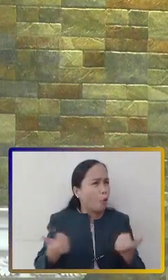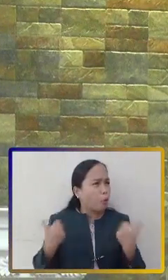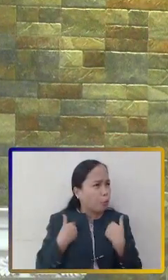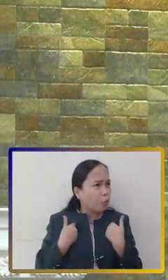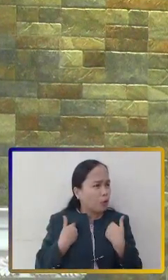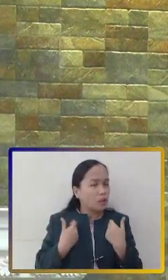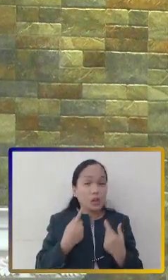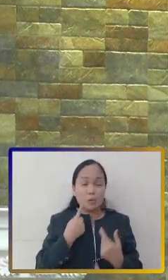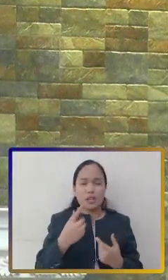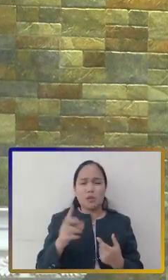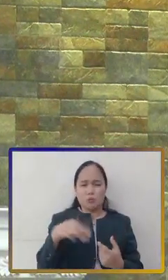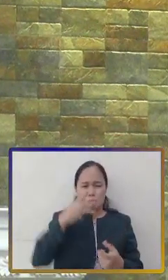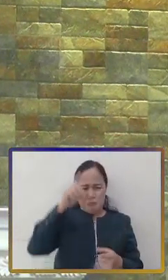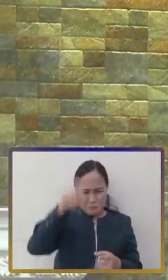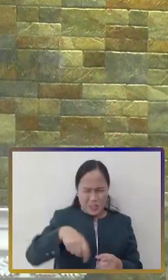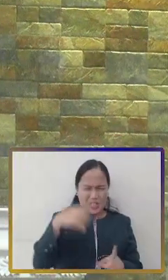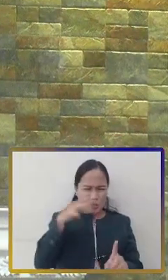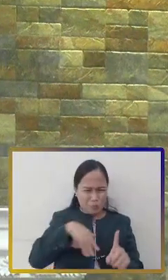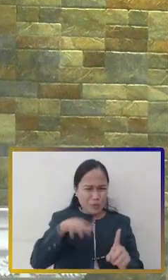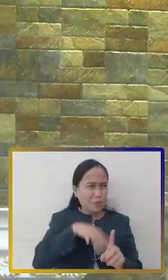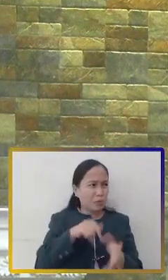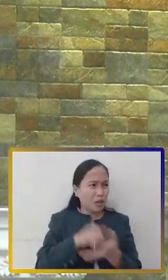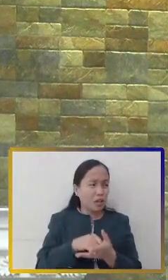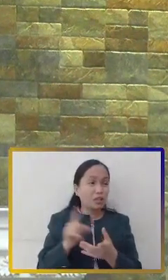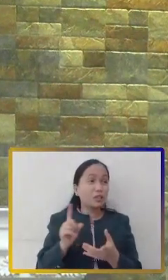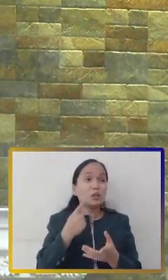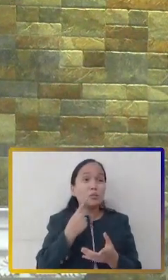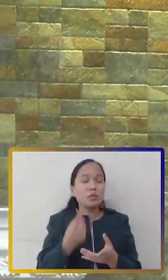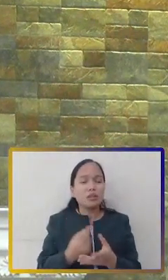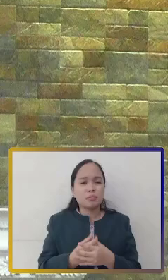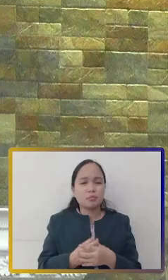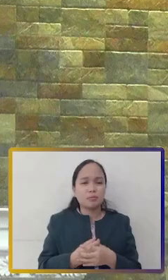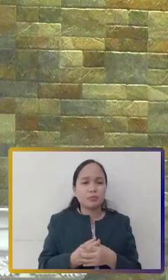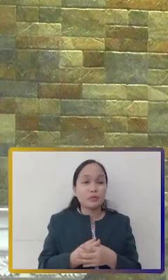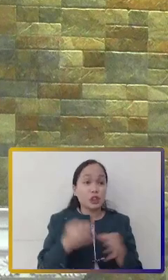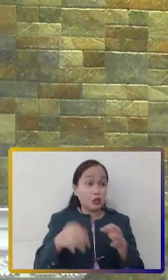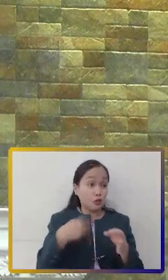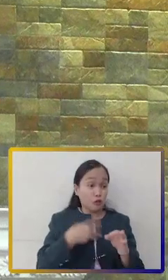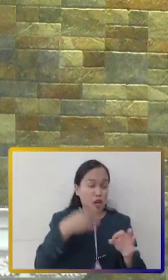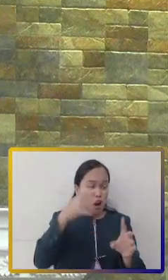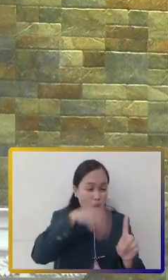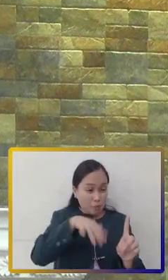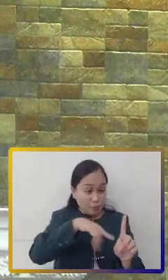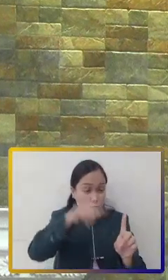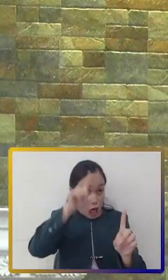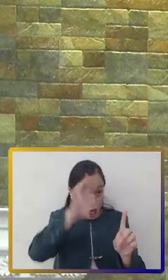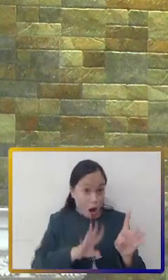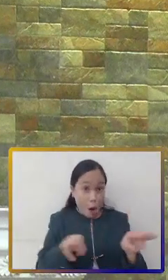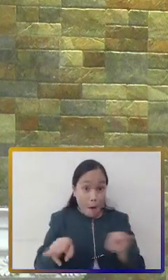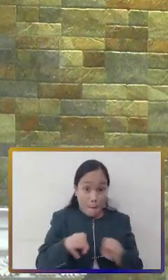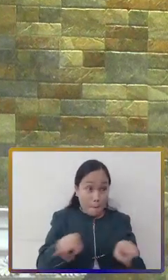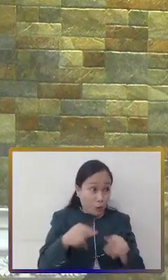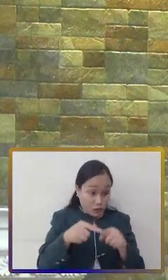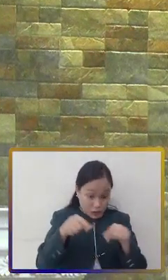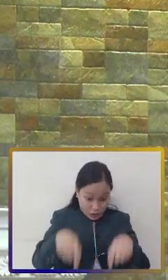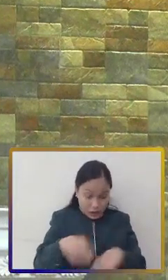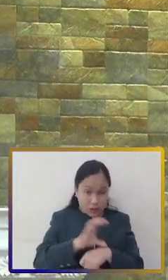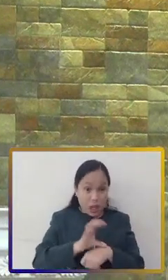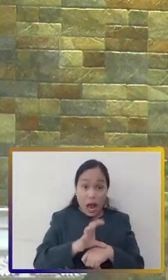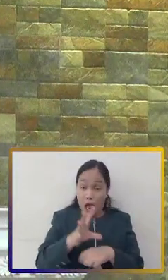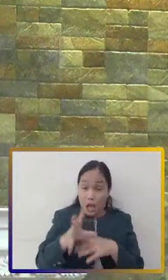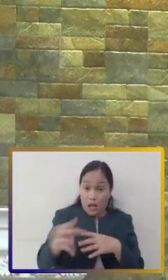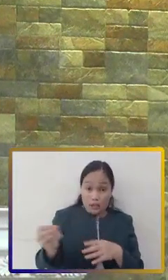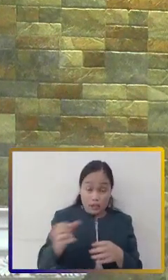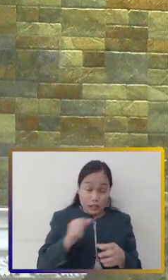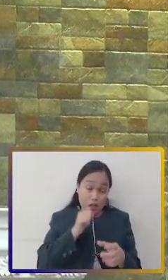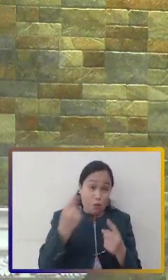dapat makita po natin yan. It's because sabi ko nga sa inyo, kung titingnan natin yung galaw ng Diyos sa simbahan po natin, and not to compare sa